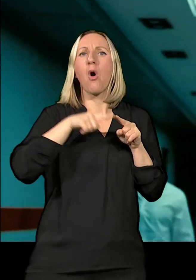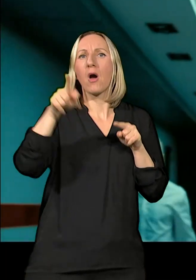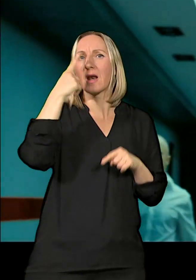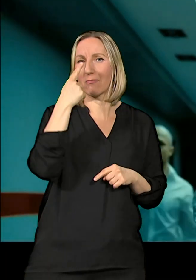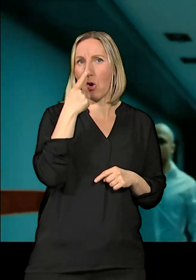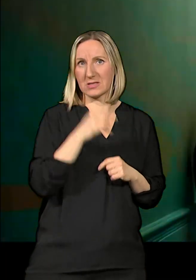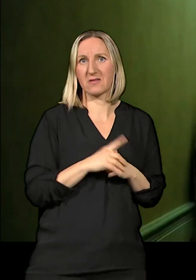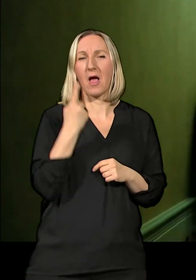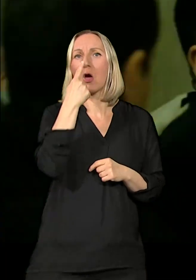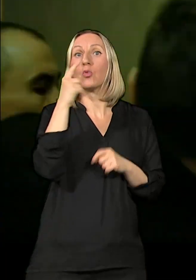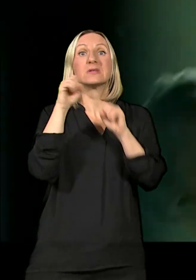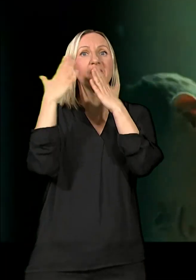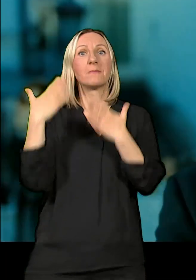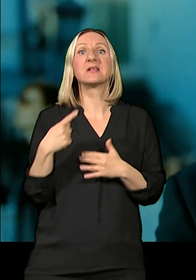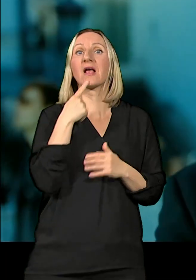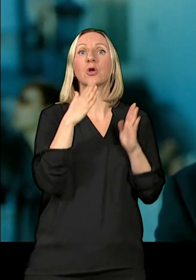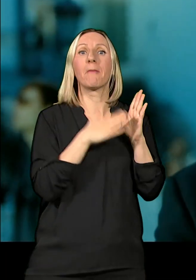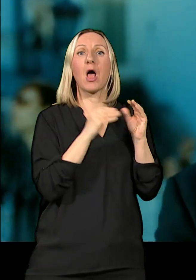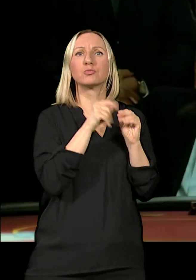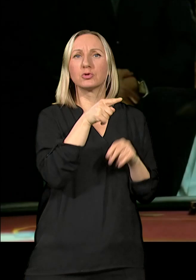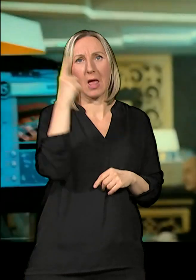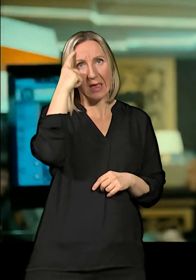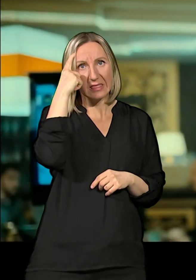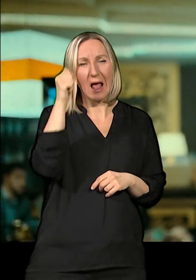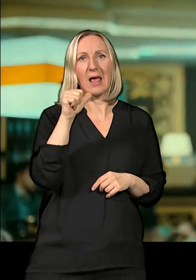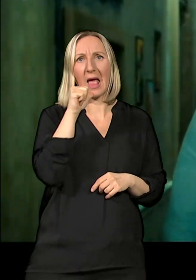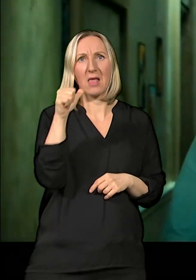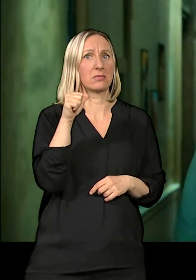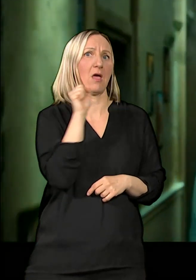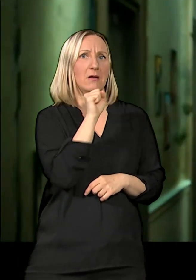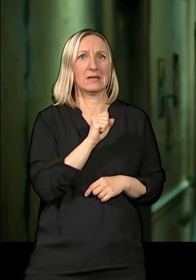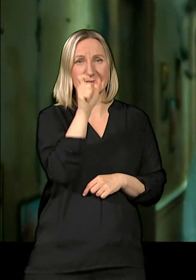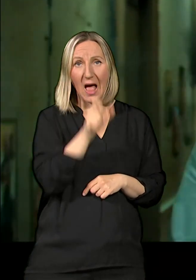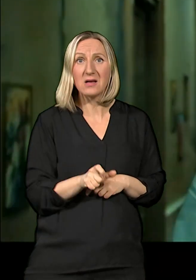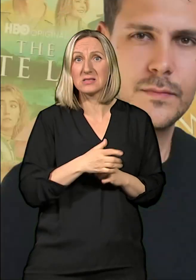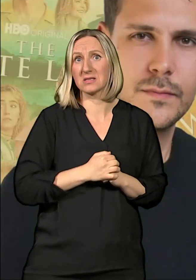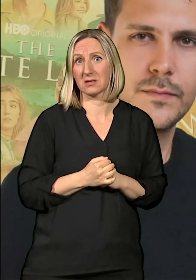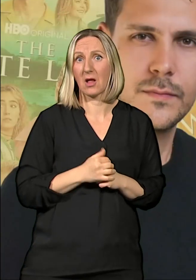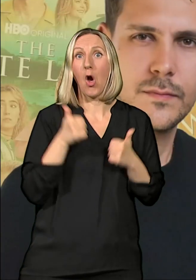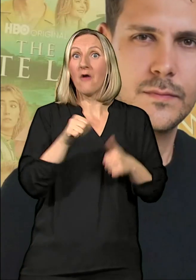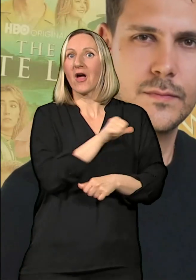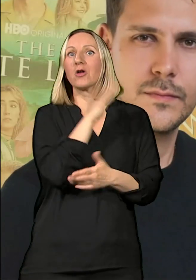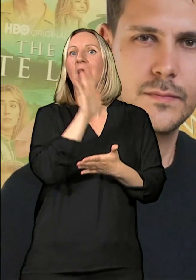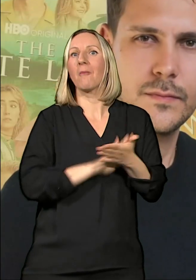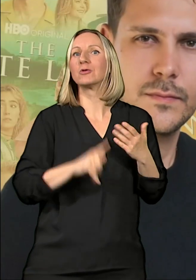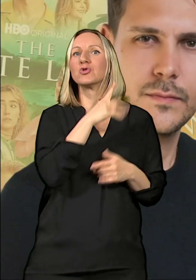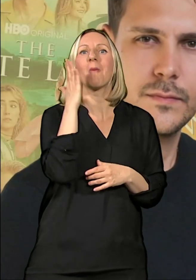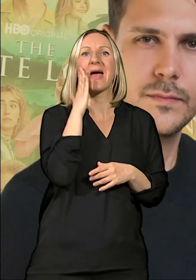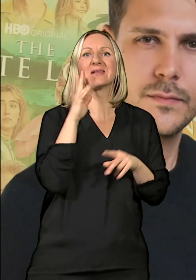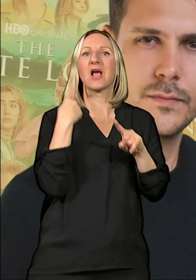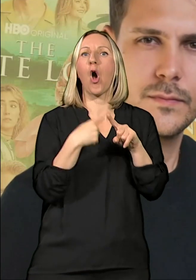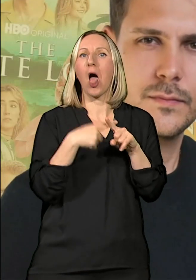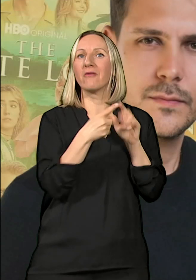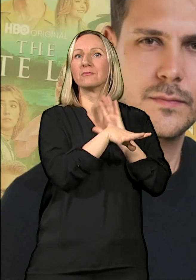ruski sajt ističe da je Miloš Biković inteligentan i stasit. Ove godine kreće u osvajanje Hollywooda. Izabran je u